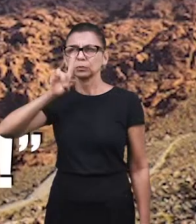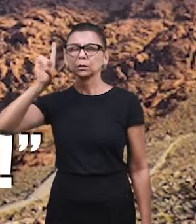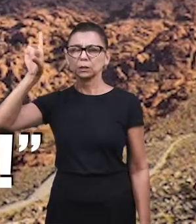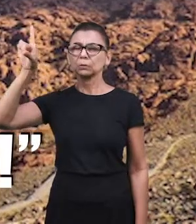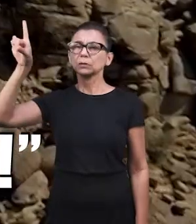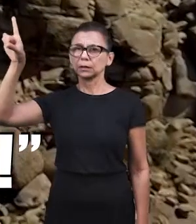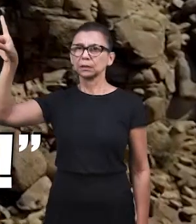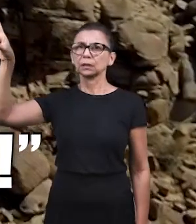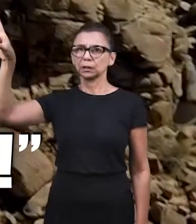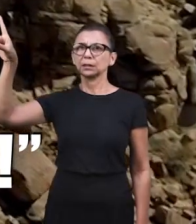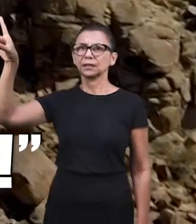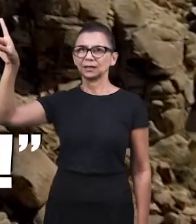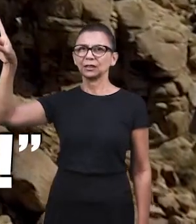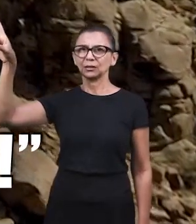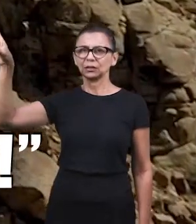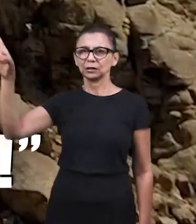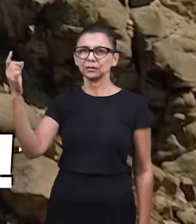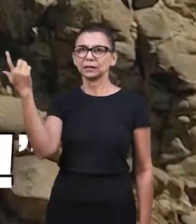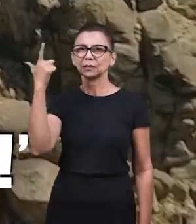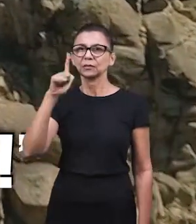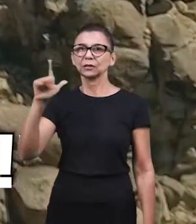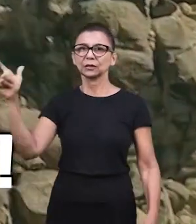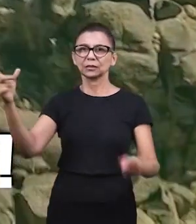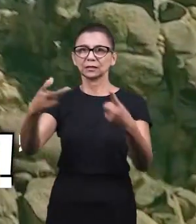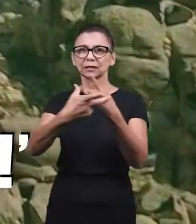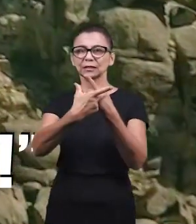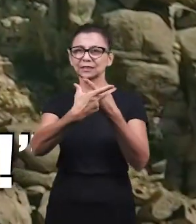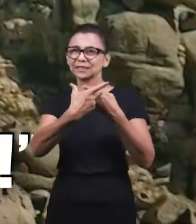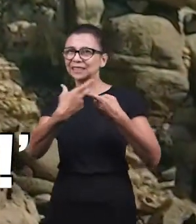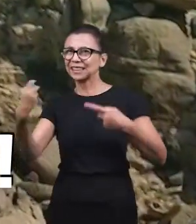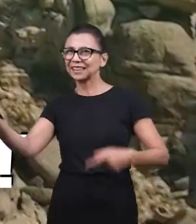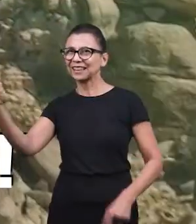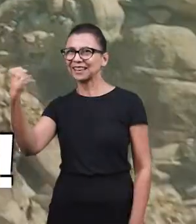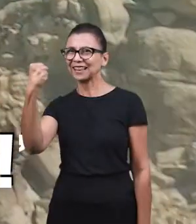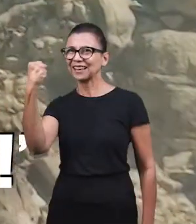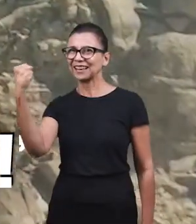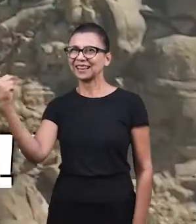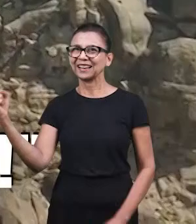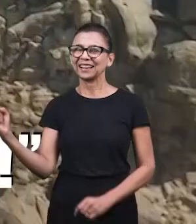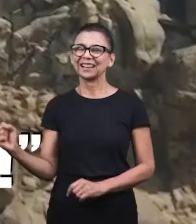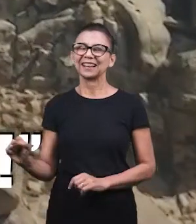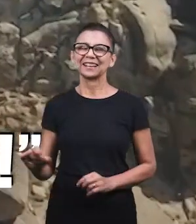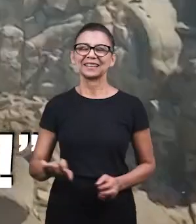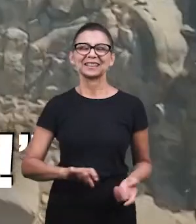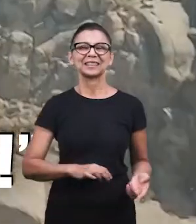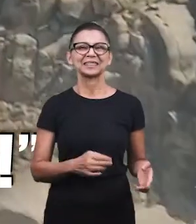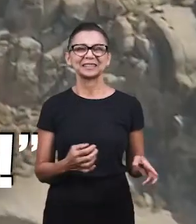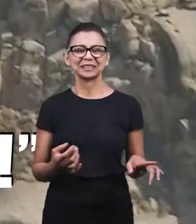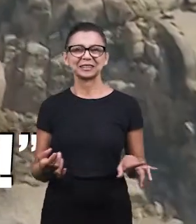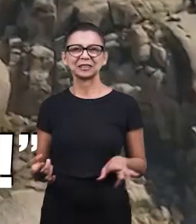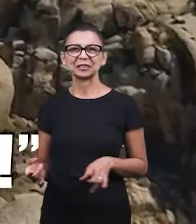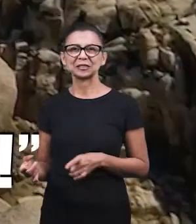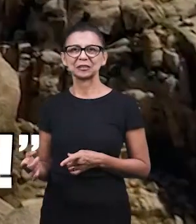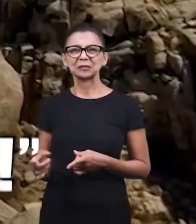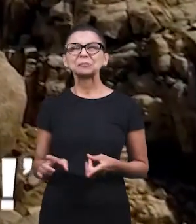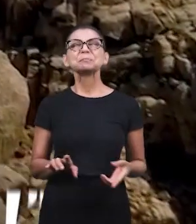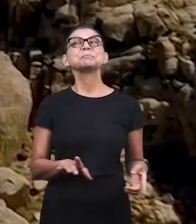смотри наверх, и придет победа твоя.